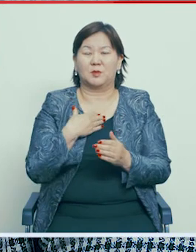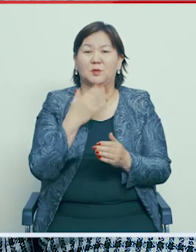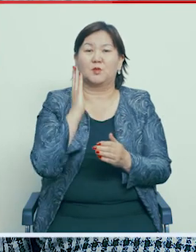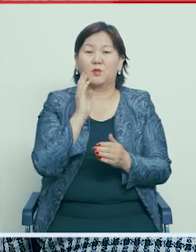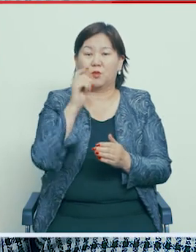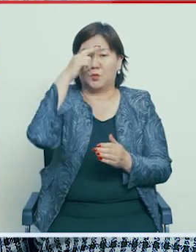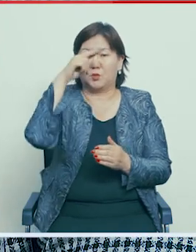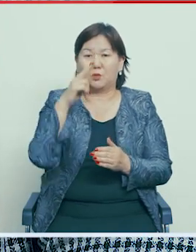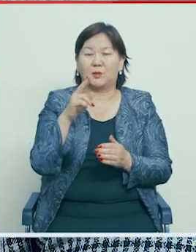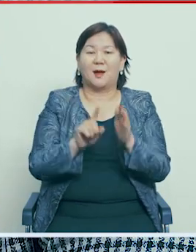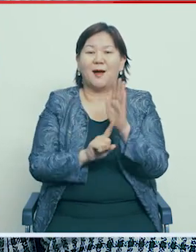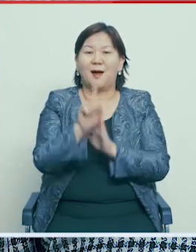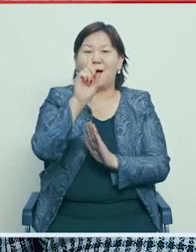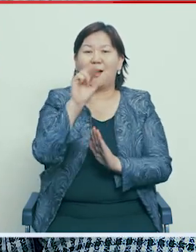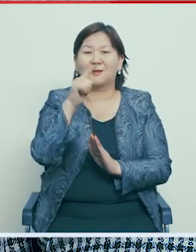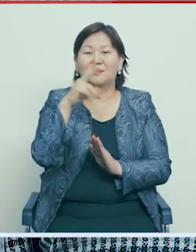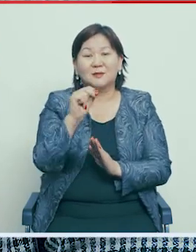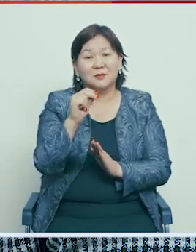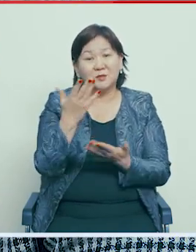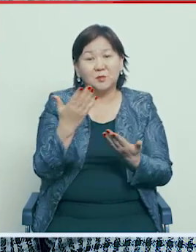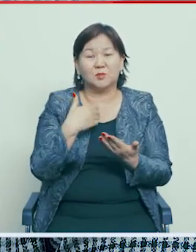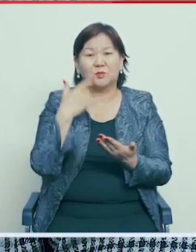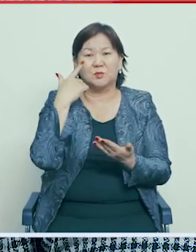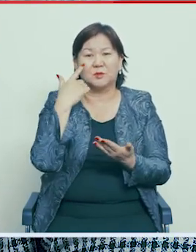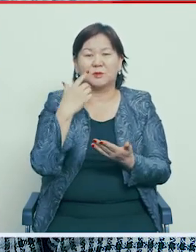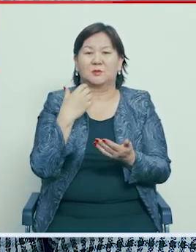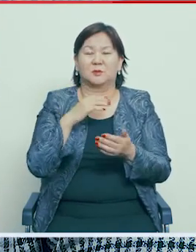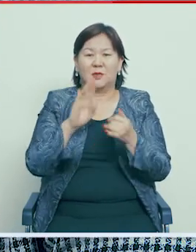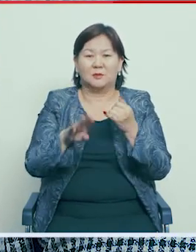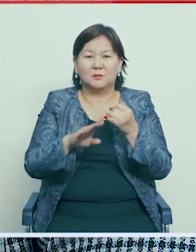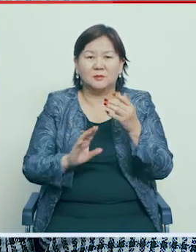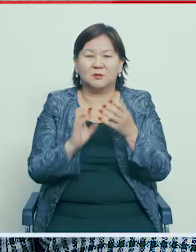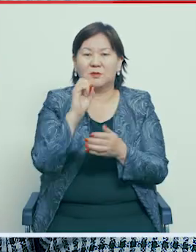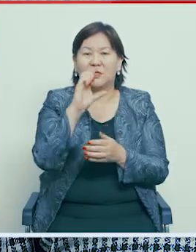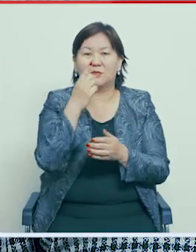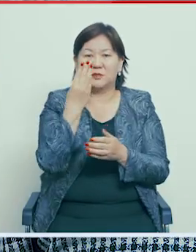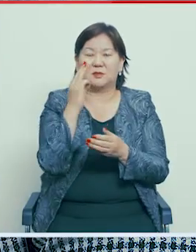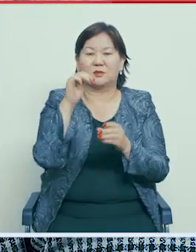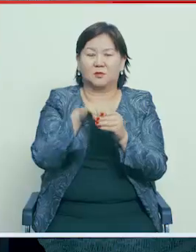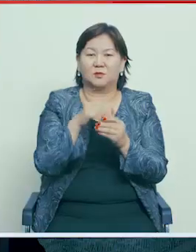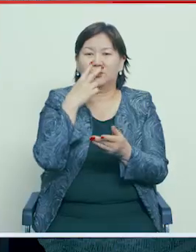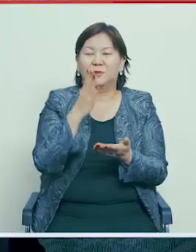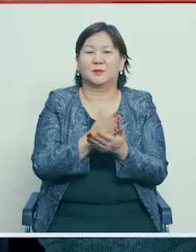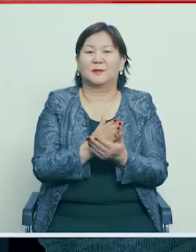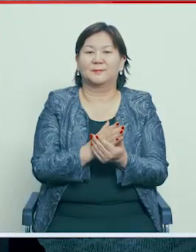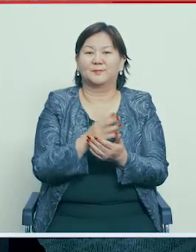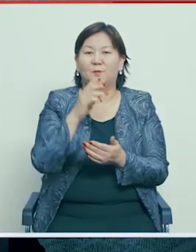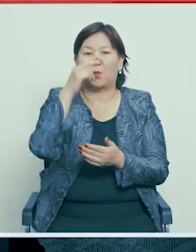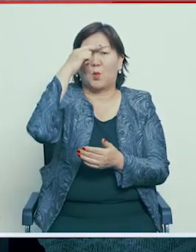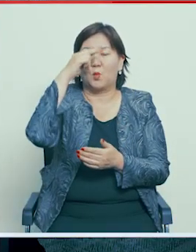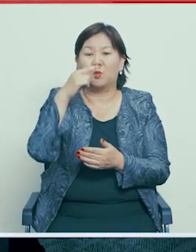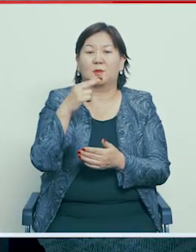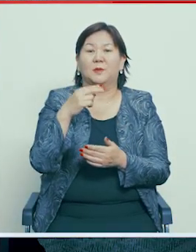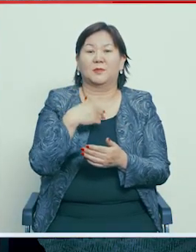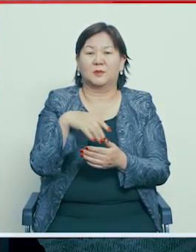миний хүүг юм бол анхдагч нь юм болов эсти ерөнхий шалгалтанд хүртэл би оруулж үтсэн. Гэтэл бол тэр хүүхдээ